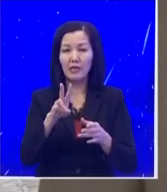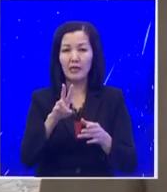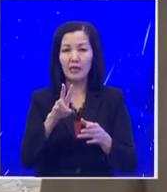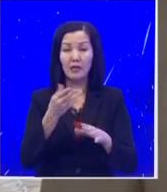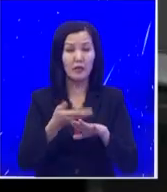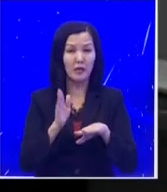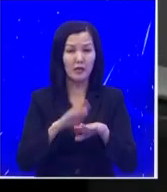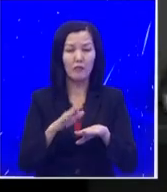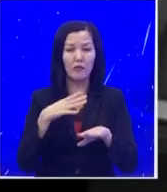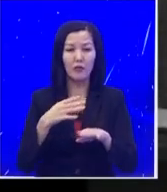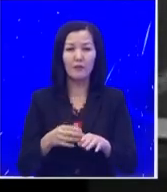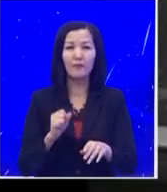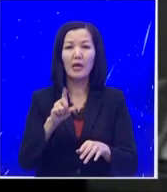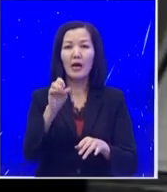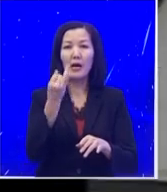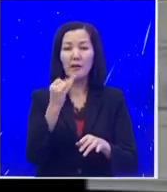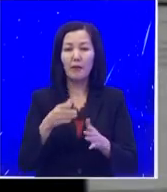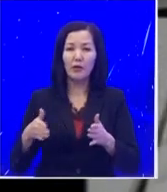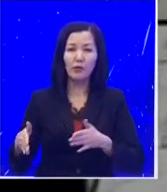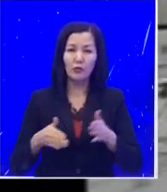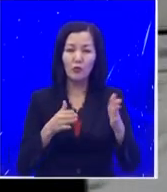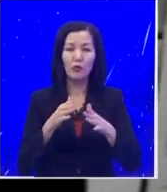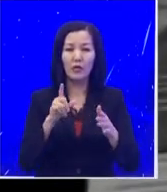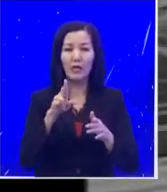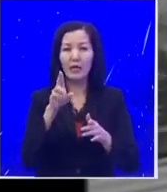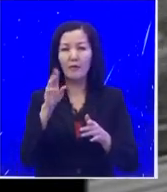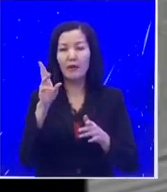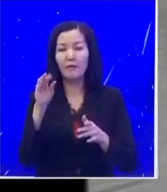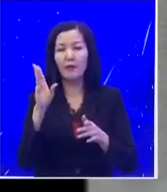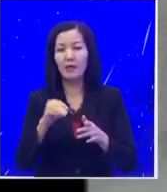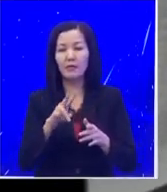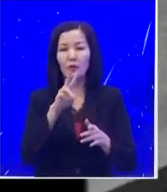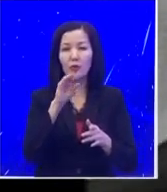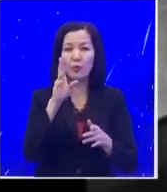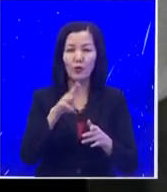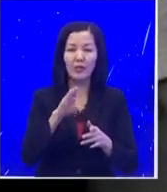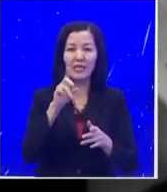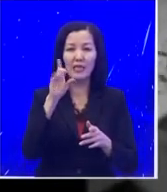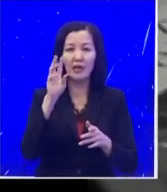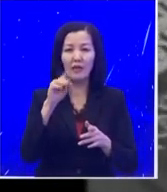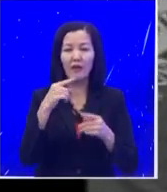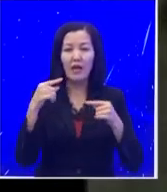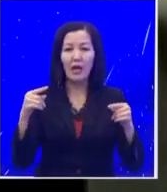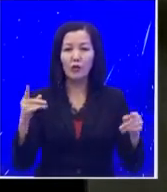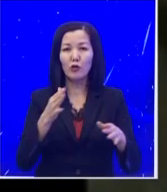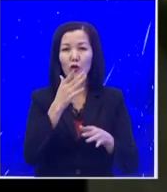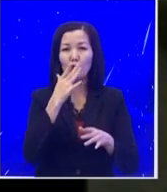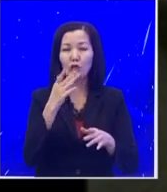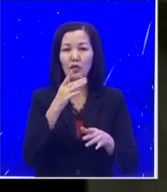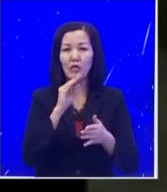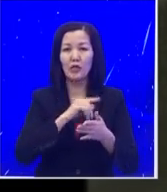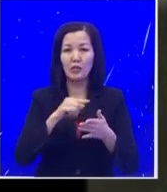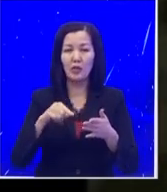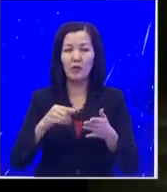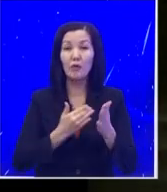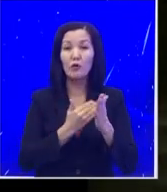дүние болатын. Абай жолы роман эпопеясына Луи Арагон, Тихонов, Матиф сынды тағы да басқа шетелдік қаламгерлер